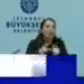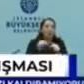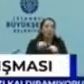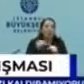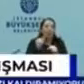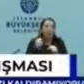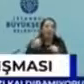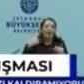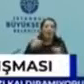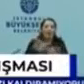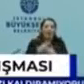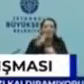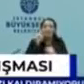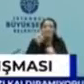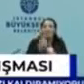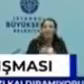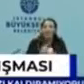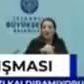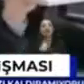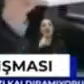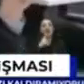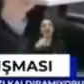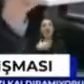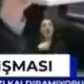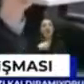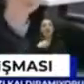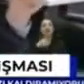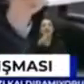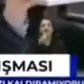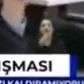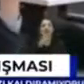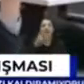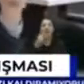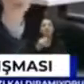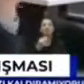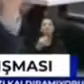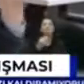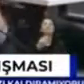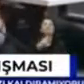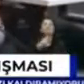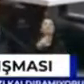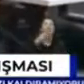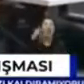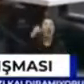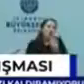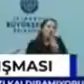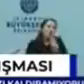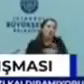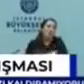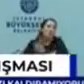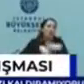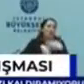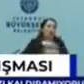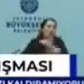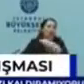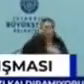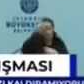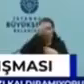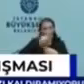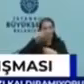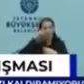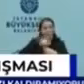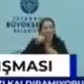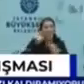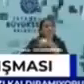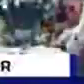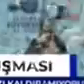İBB Meclisi'nin Kasım ayı toplantısının ilk birleşimi AKP ve CHP'liler arasında hizmet tartışmasına sahne oldu. Bağcılar